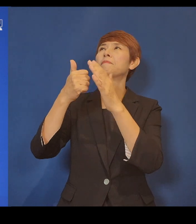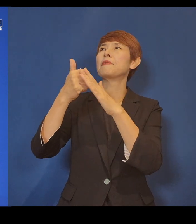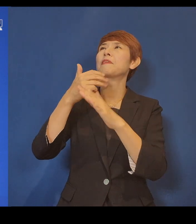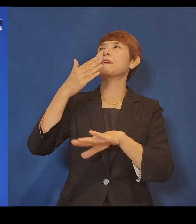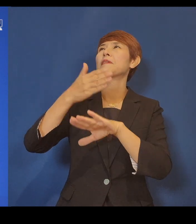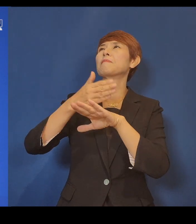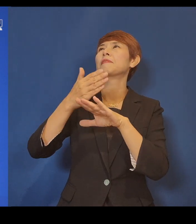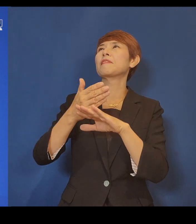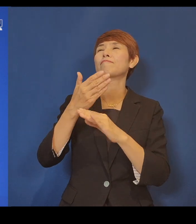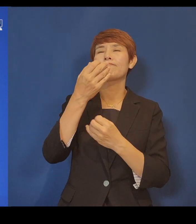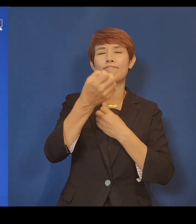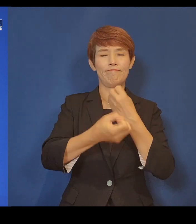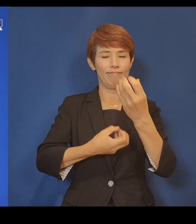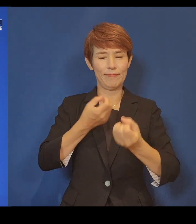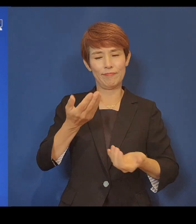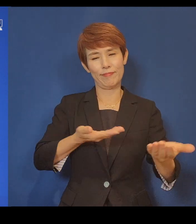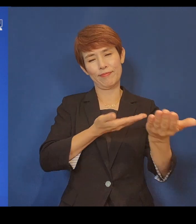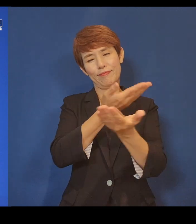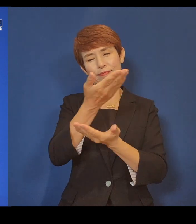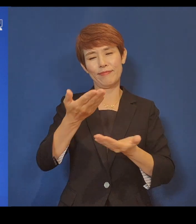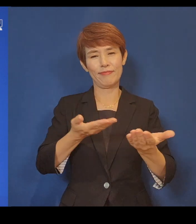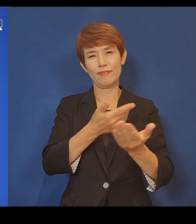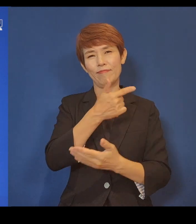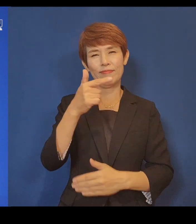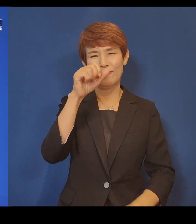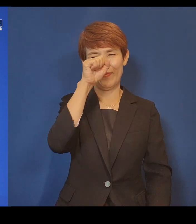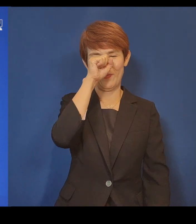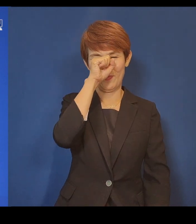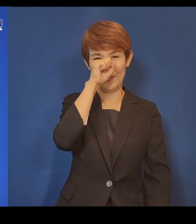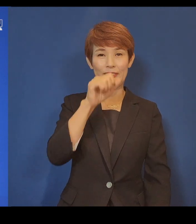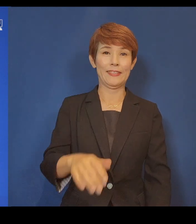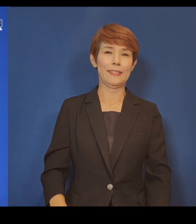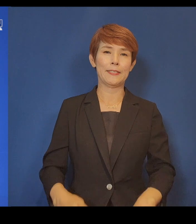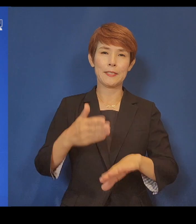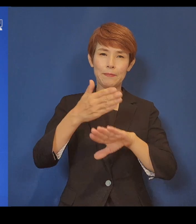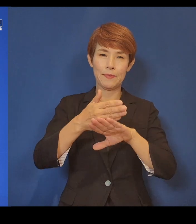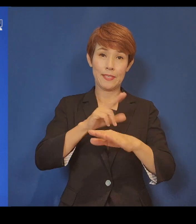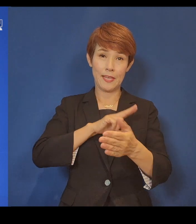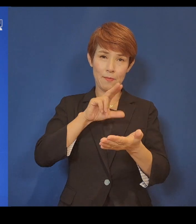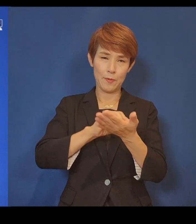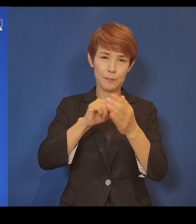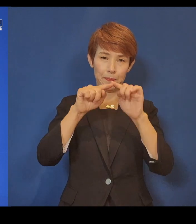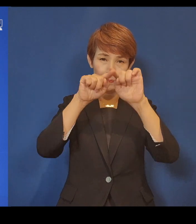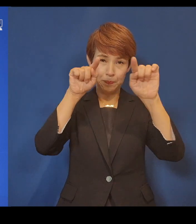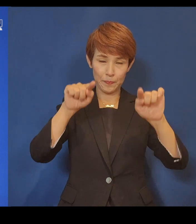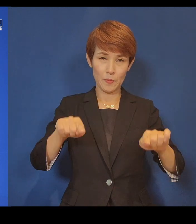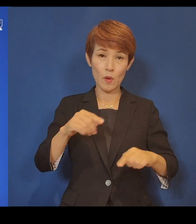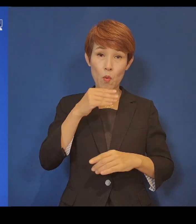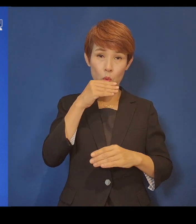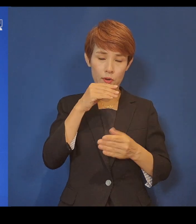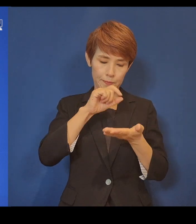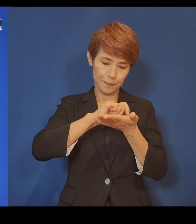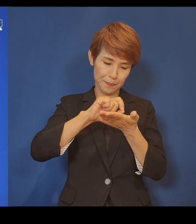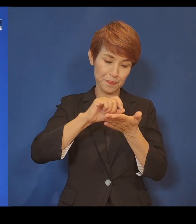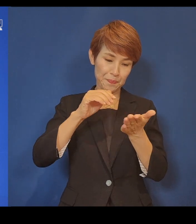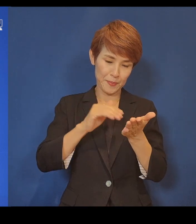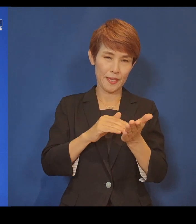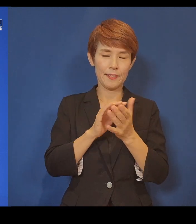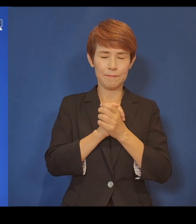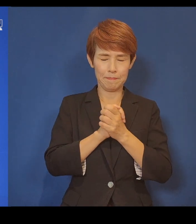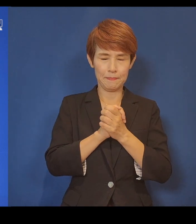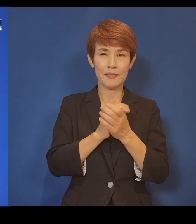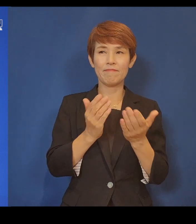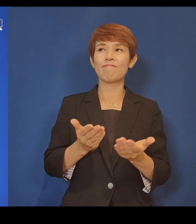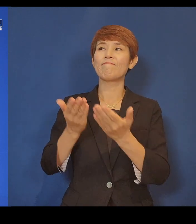고백하는데 얼마나 좋던지요. 그리고 감사의 제목을 봉투에 쓰고 제가 대표기도 하고 오늘 그렇게